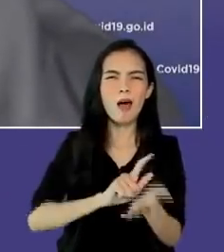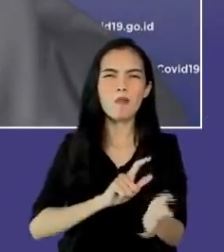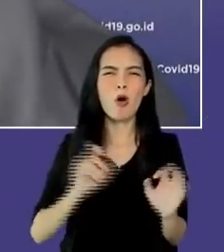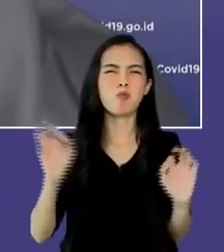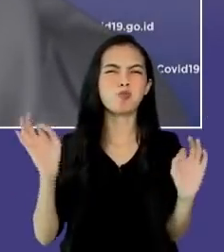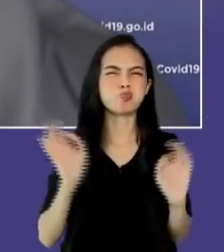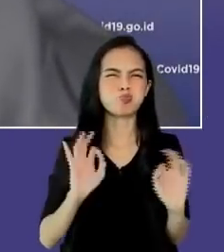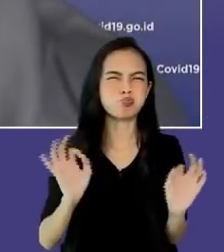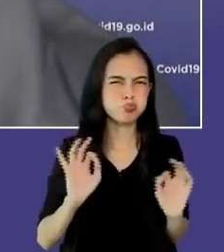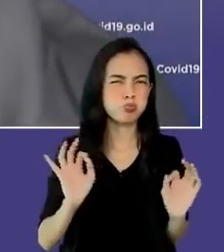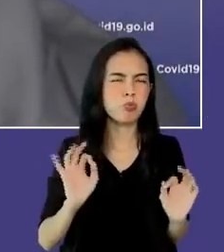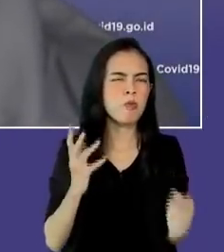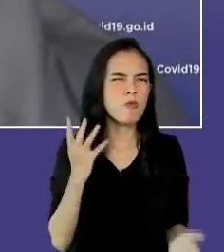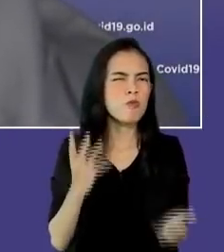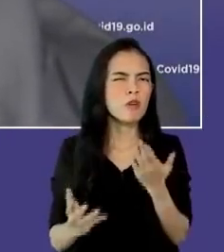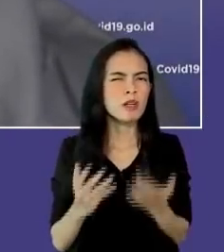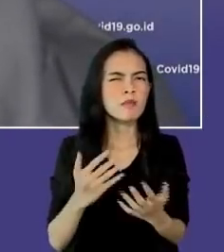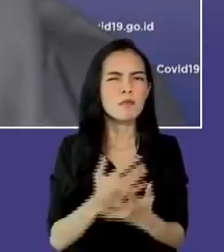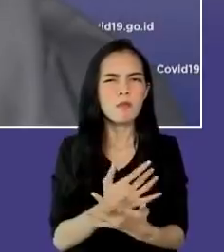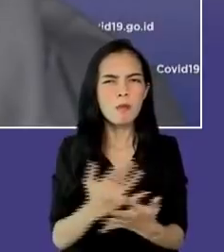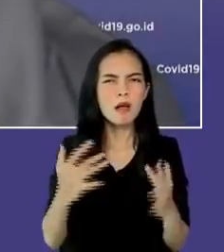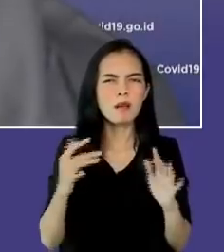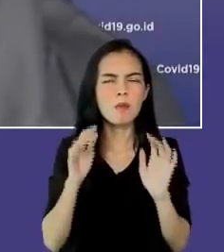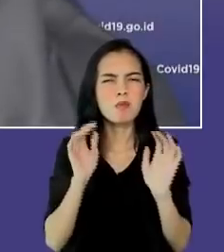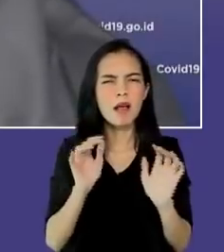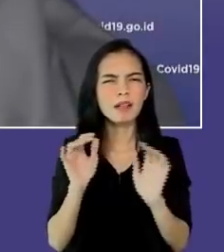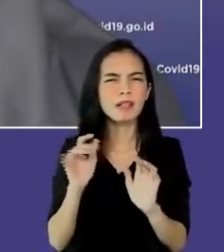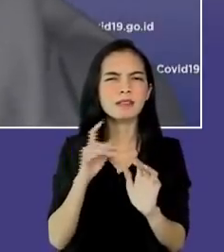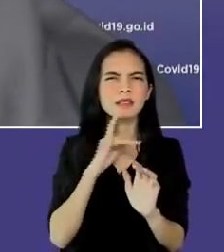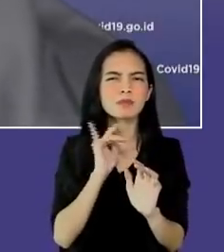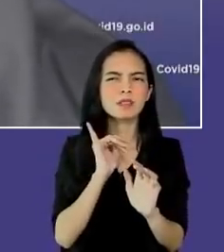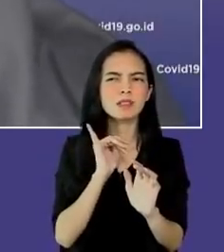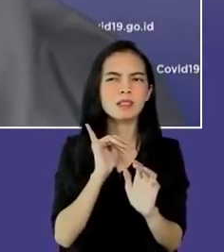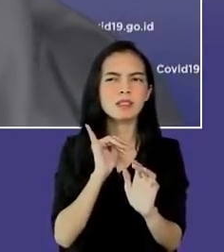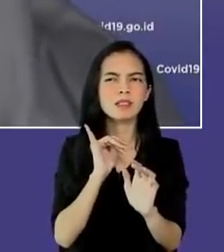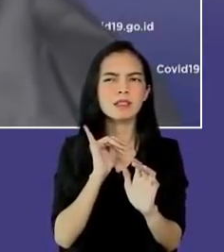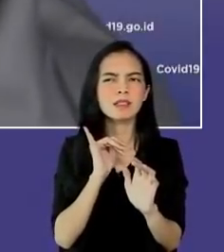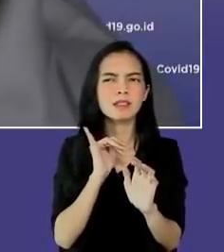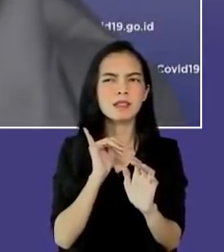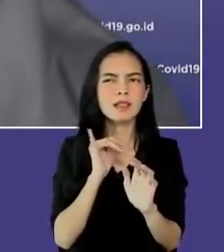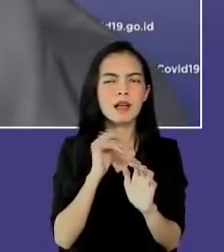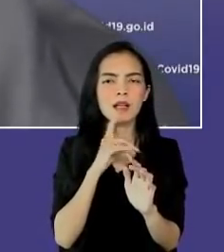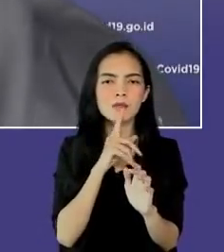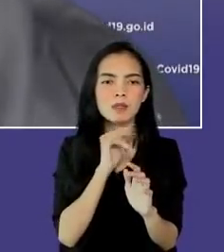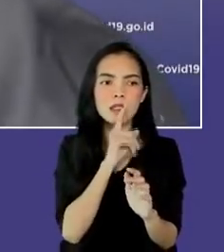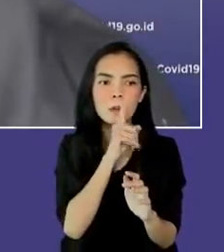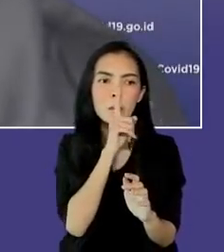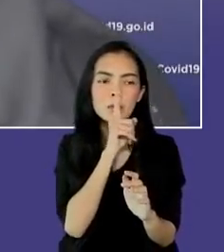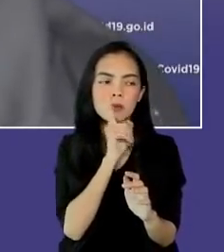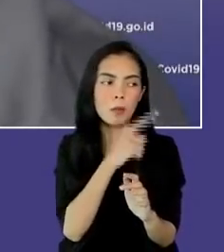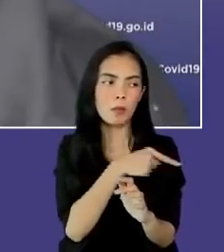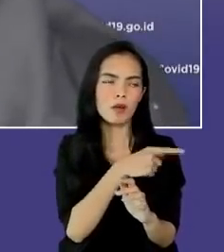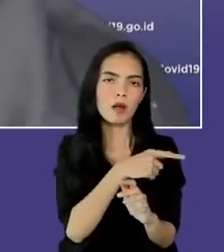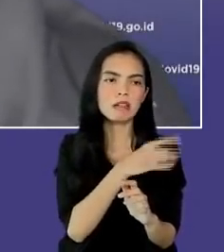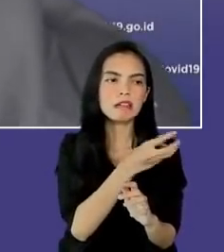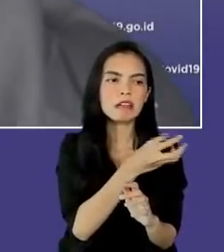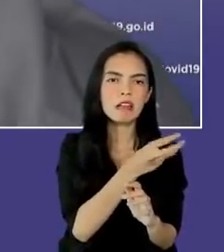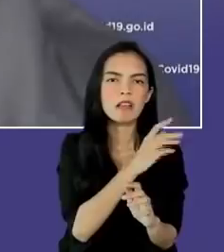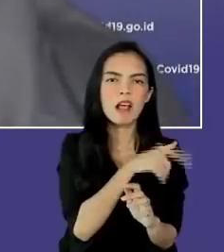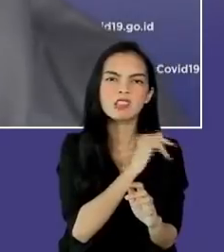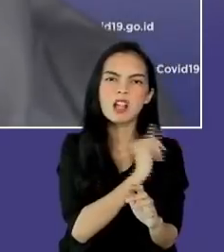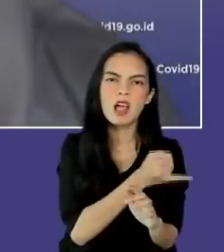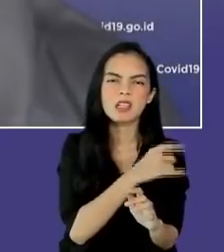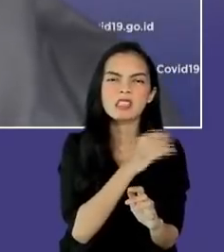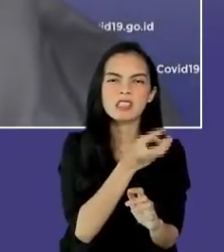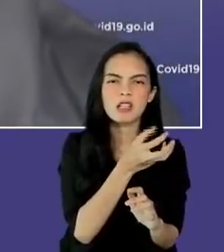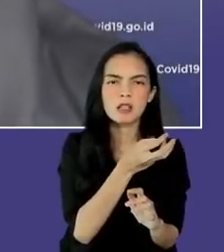ya. Jadi ini memang mungkin yang penduduknya lumayan banyak nih nutupin yang kemudian tidak terlalu baik tadi ya. Oke, sekarang kita mengerti PPKM